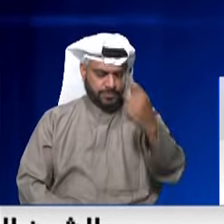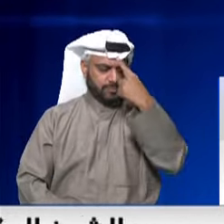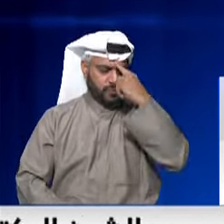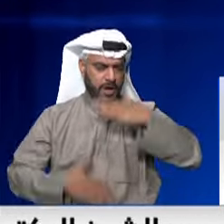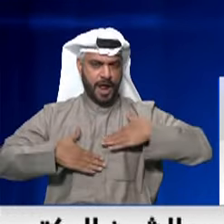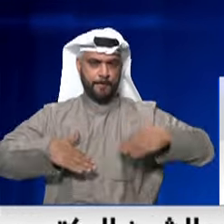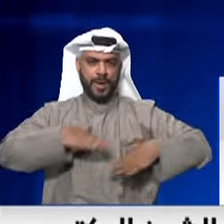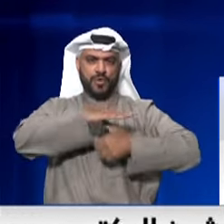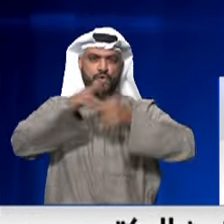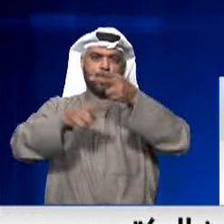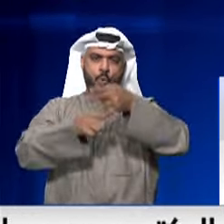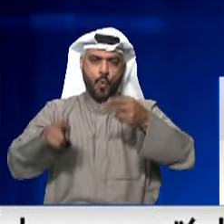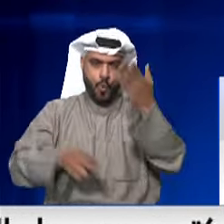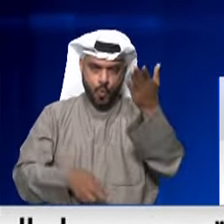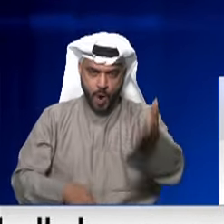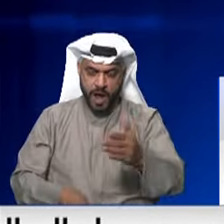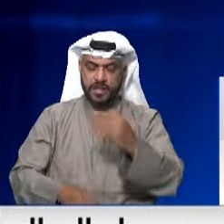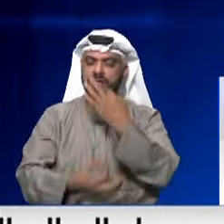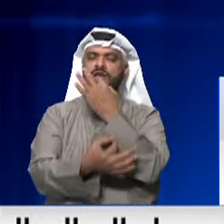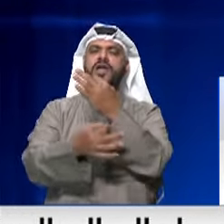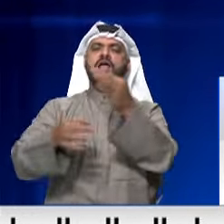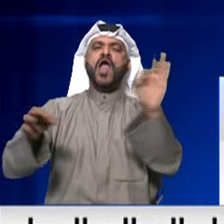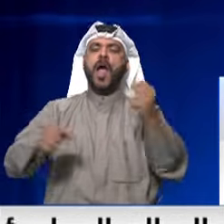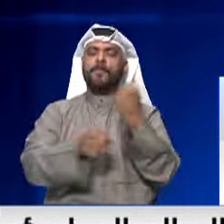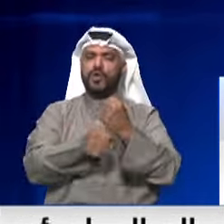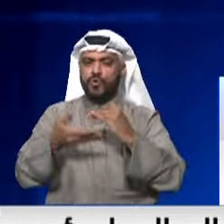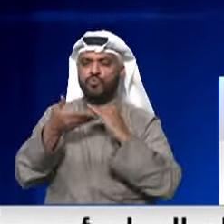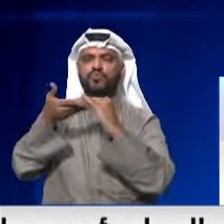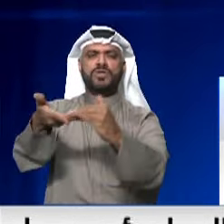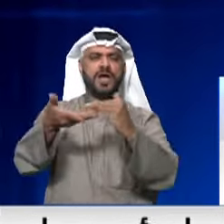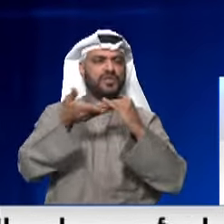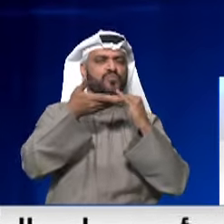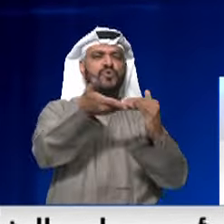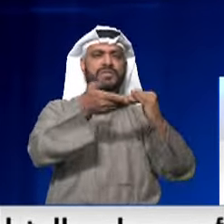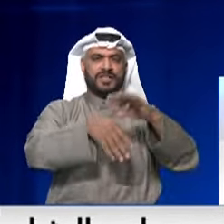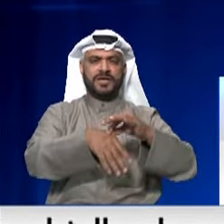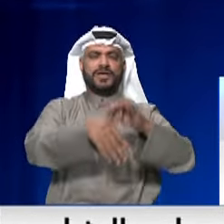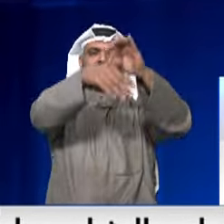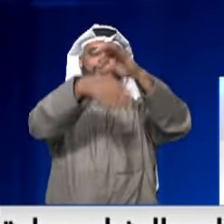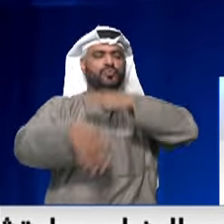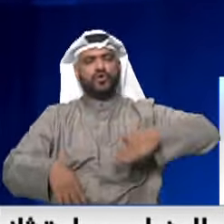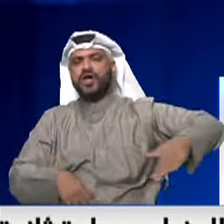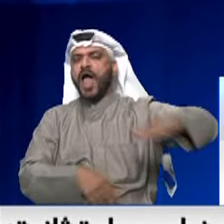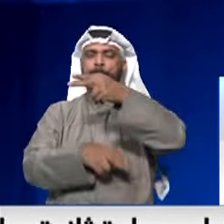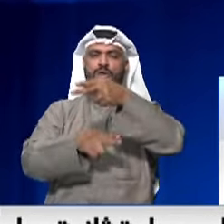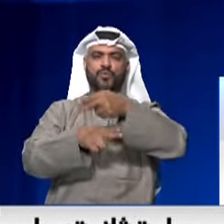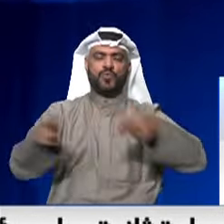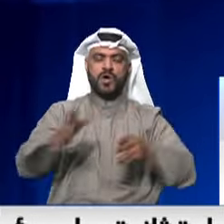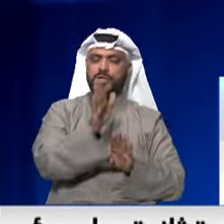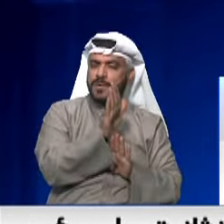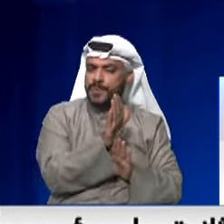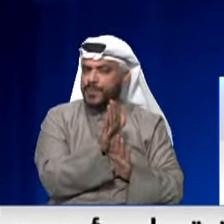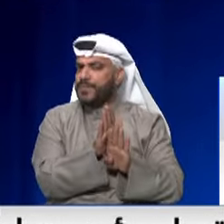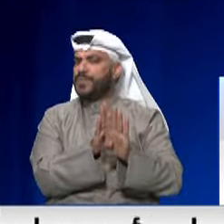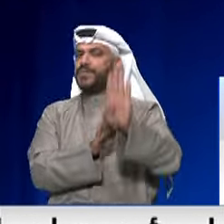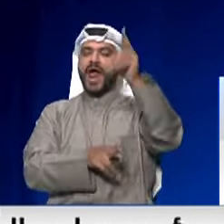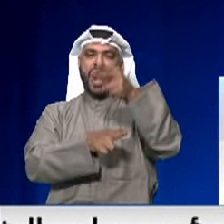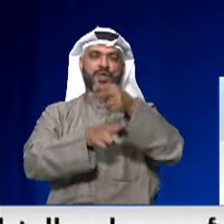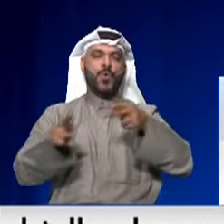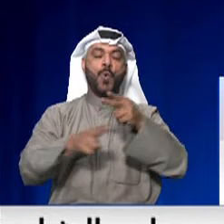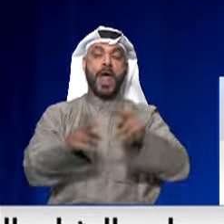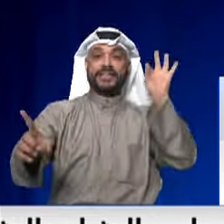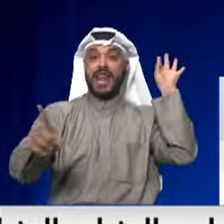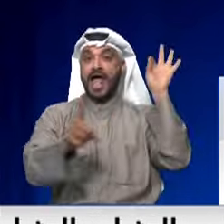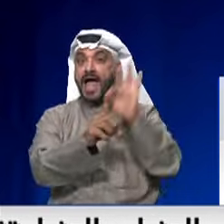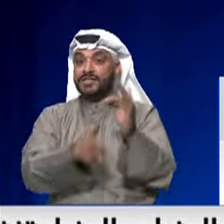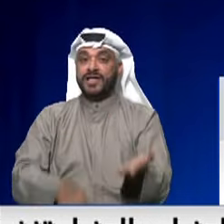الله ورعاكم على مواجهة التحديات والمعوقات وتجاوزها لتحقيق الغايات المنشودة في سبيل